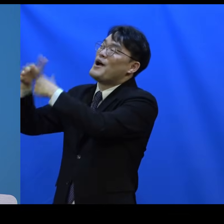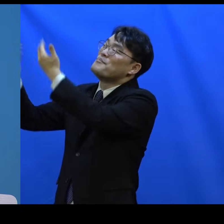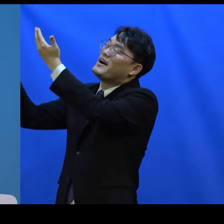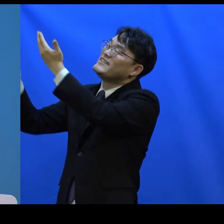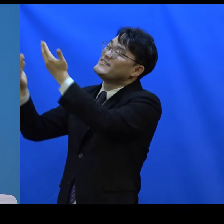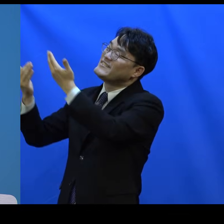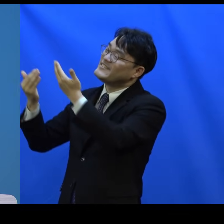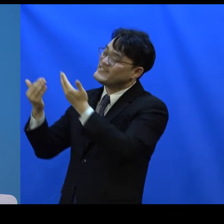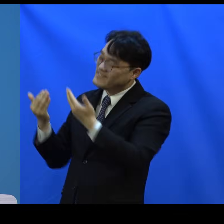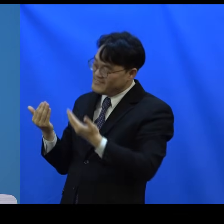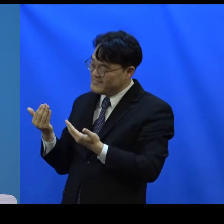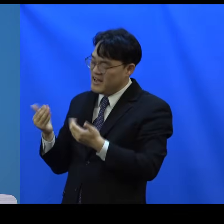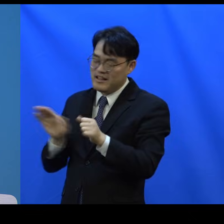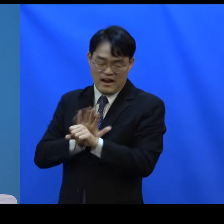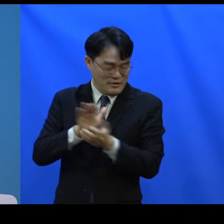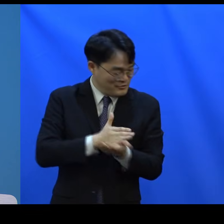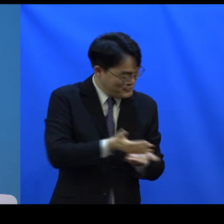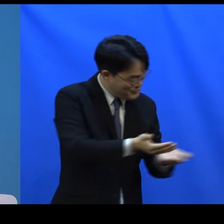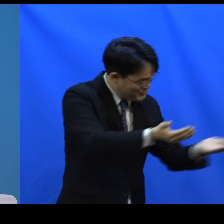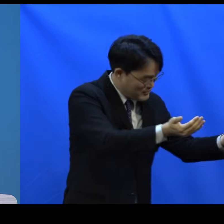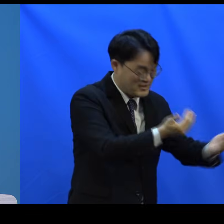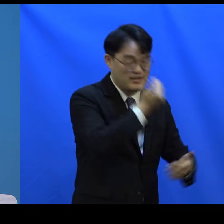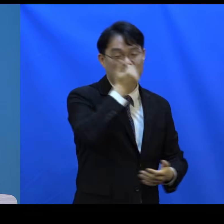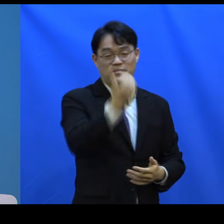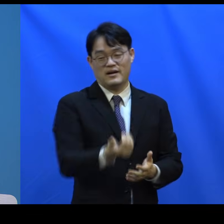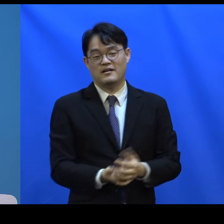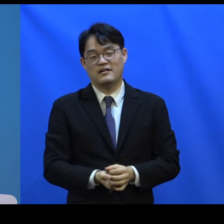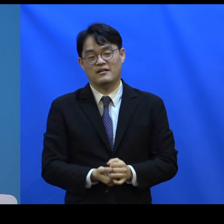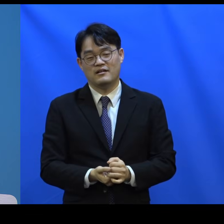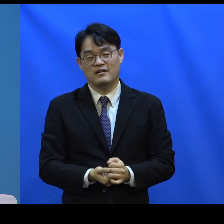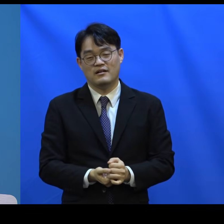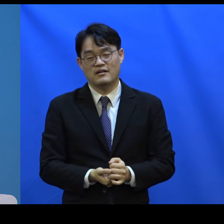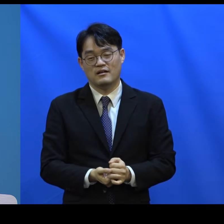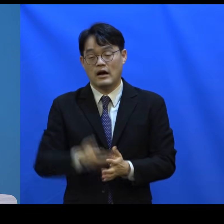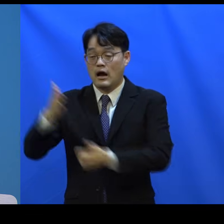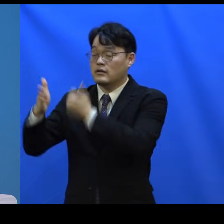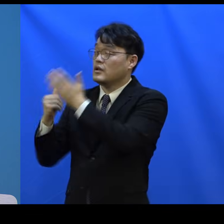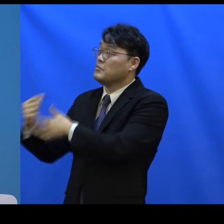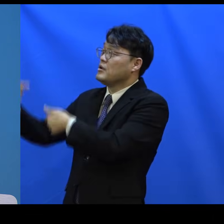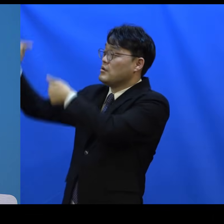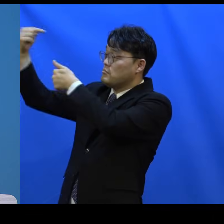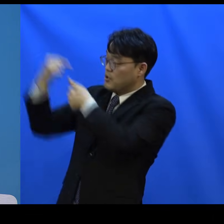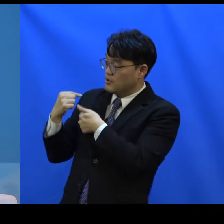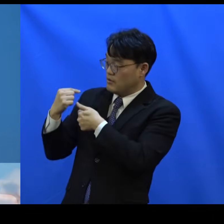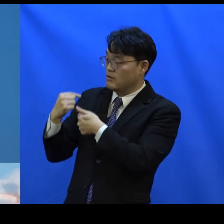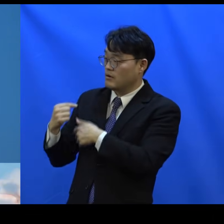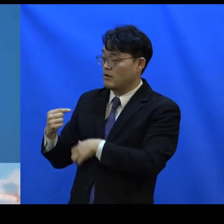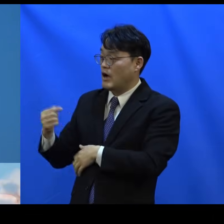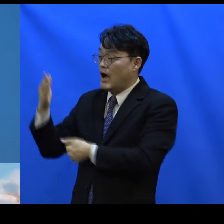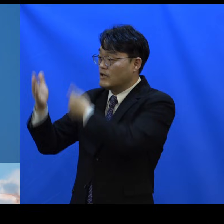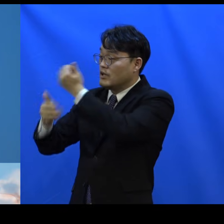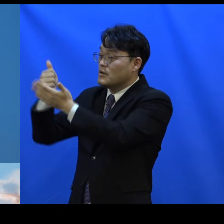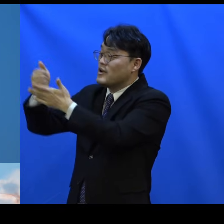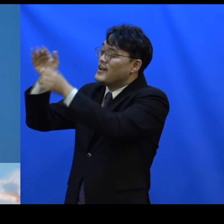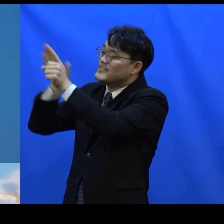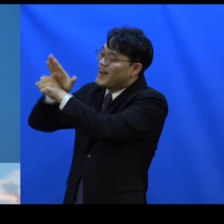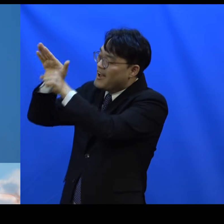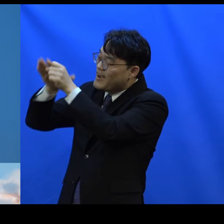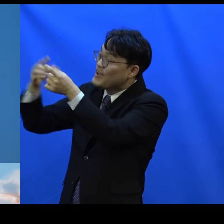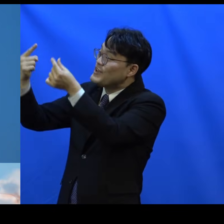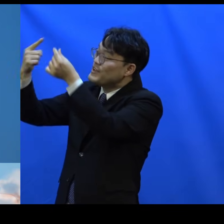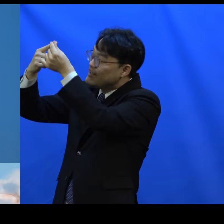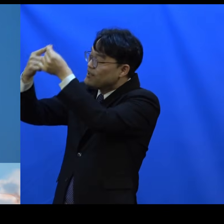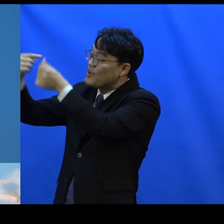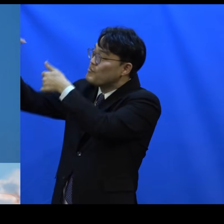그 이전에 하나님이 우리를 먼저 사랑했기 때문에 우리를 사랑하라는 거예요. 그래서 요한 1서 4장 19절의 말씀이죠. 우리가